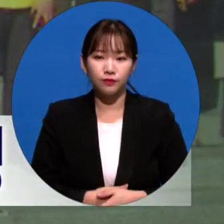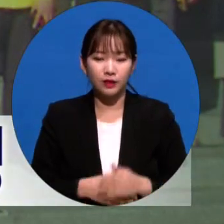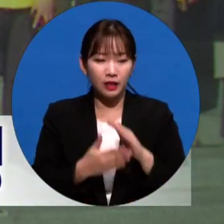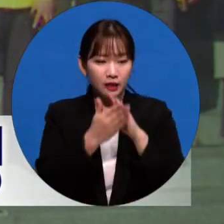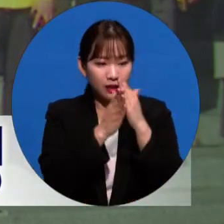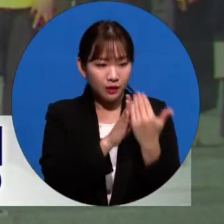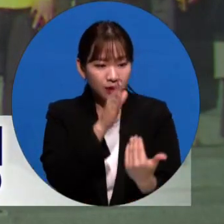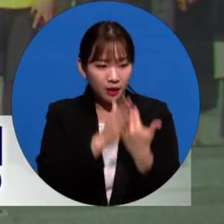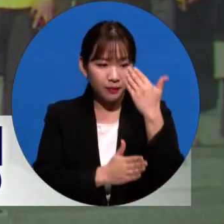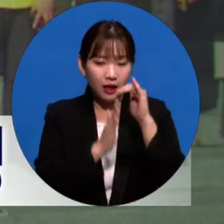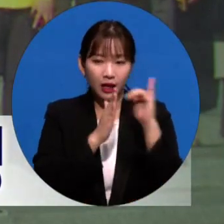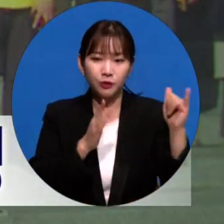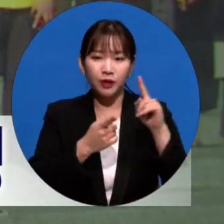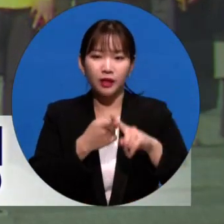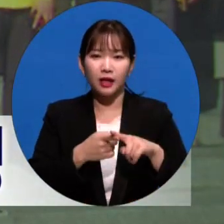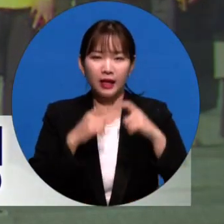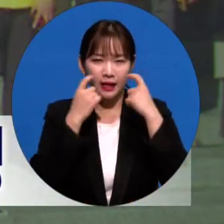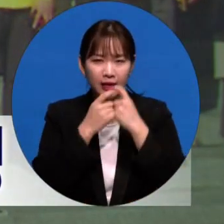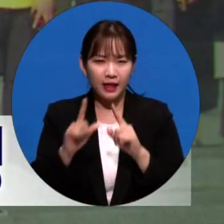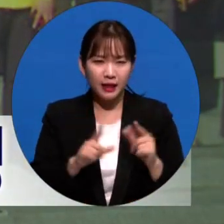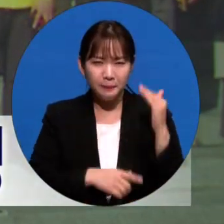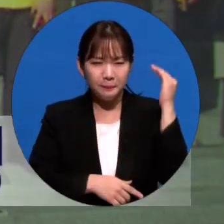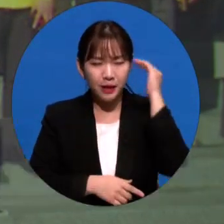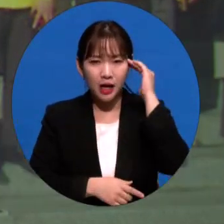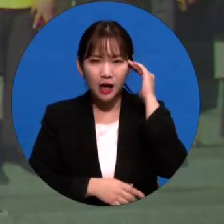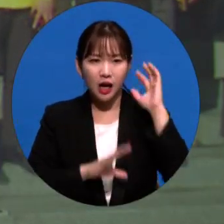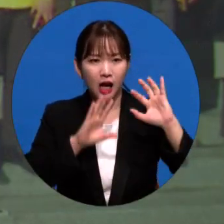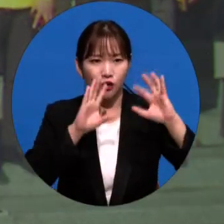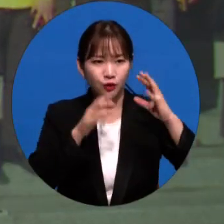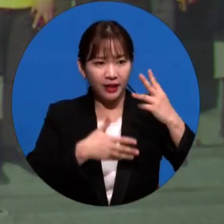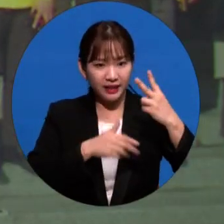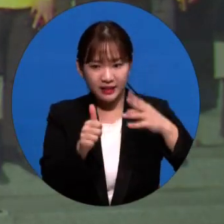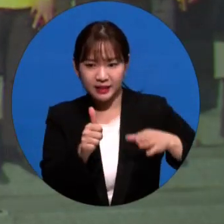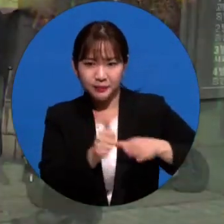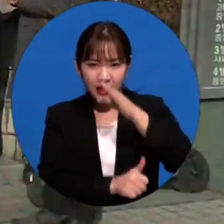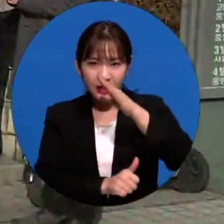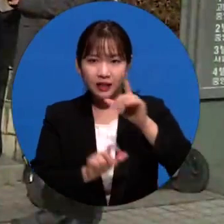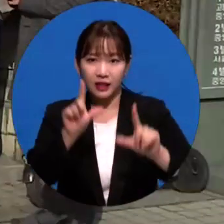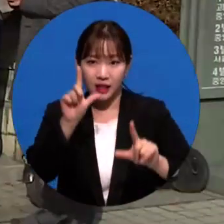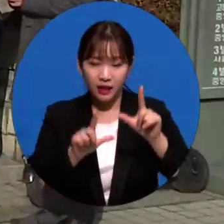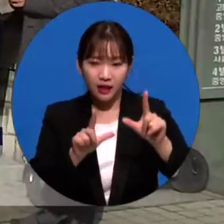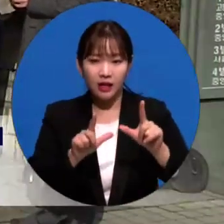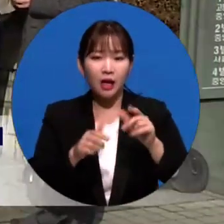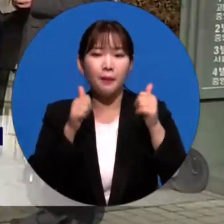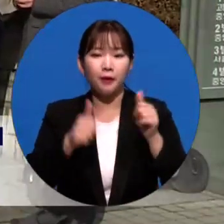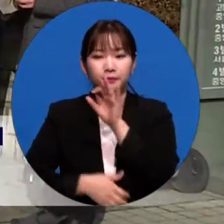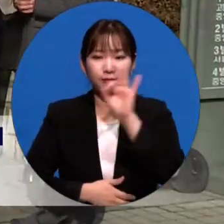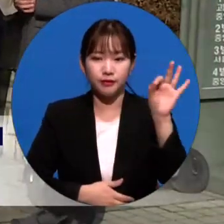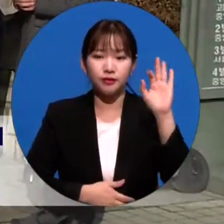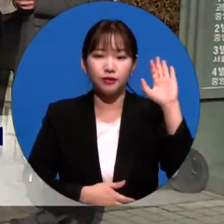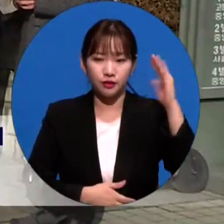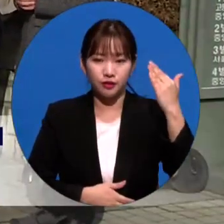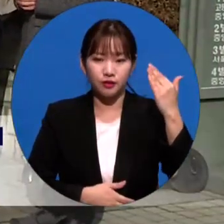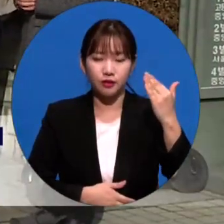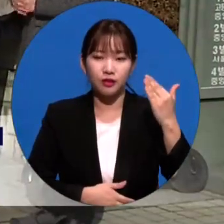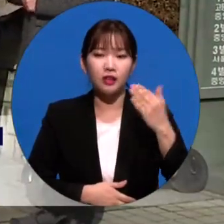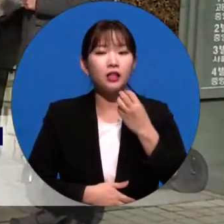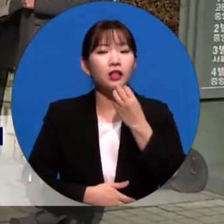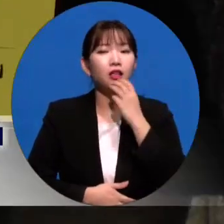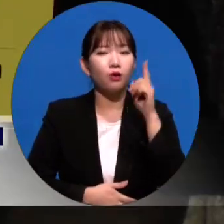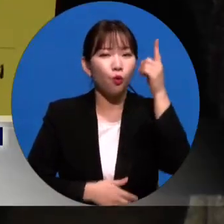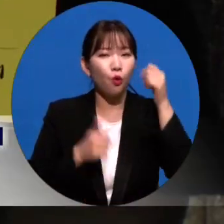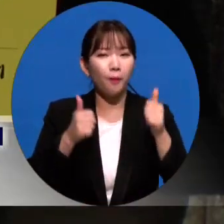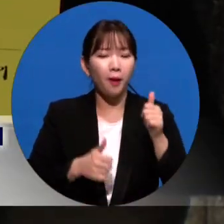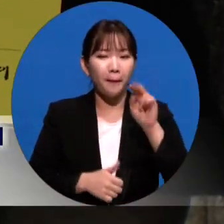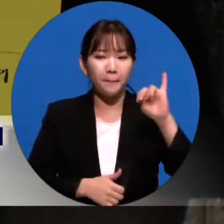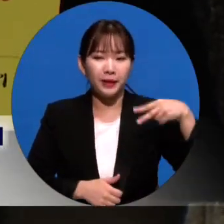세월호 참사 유가족에 대한 사생활 침해 등 국가의 2차 가해 사실이 법원에서 인정됐습니다. 서울고법